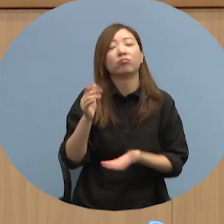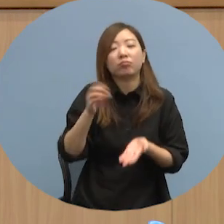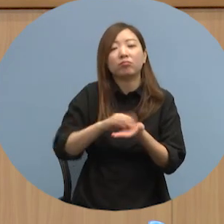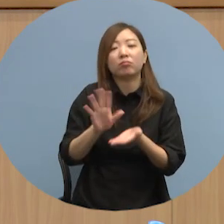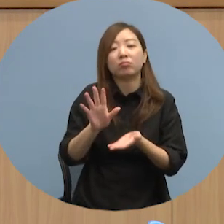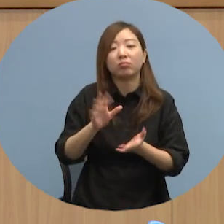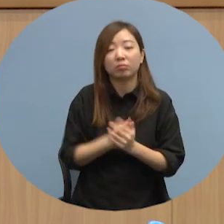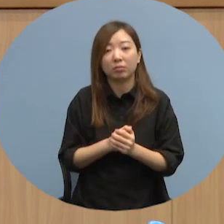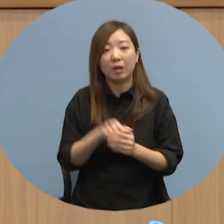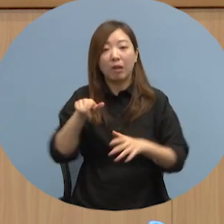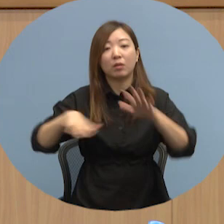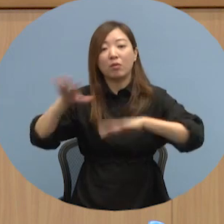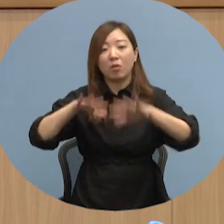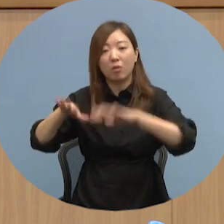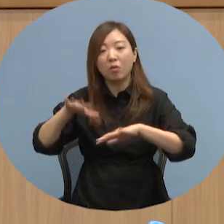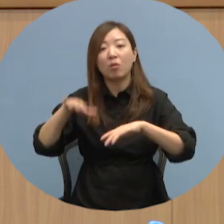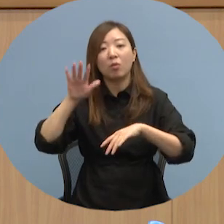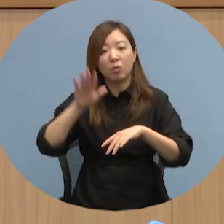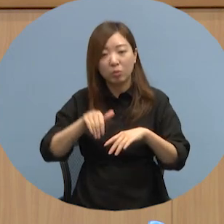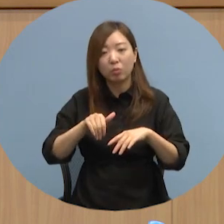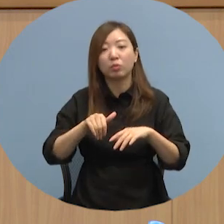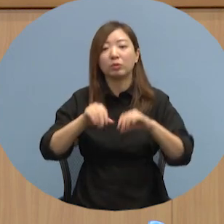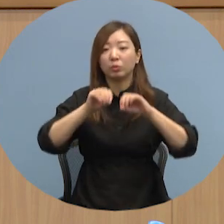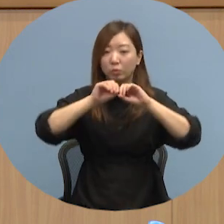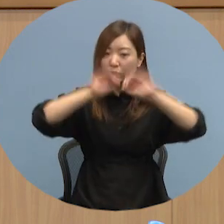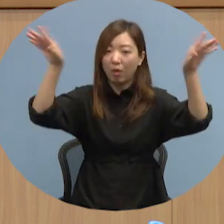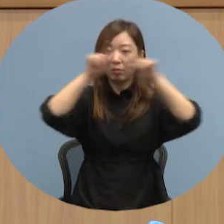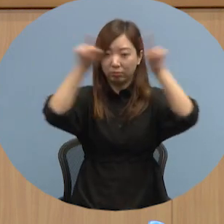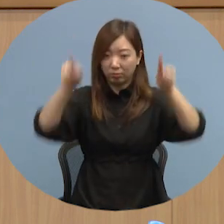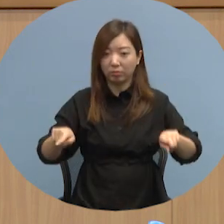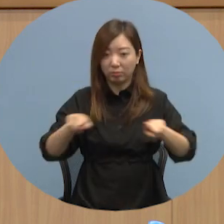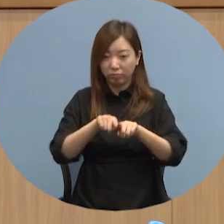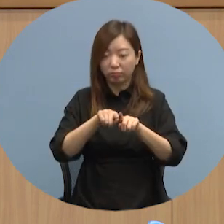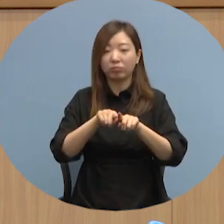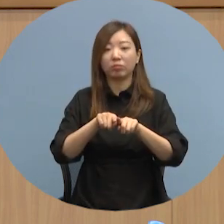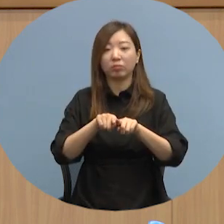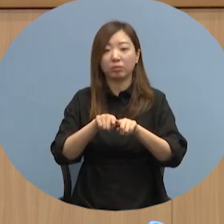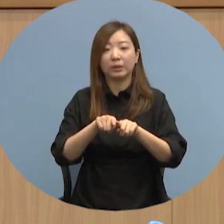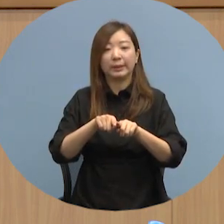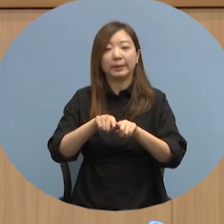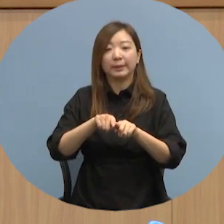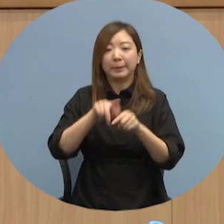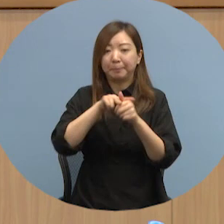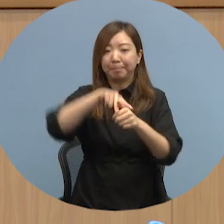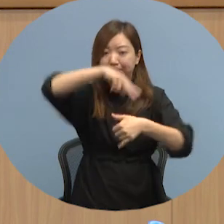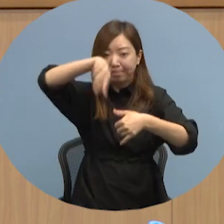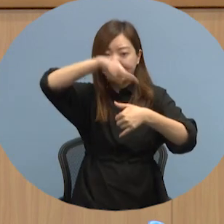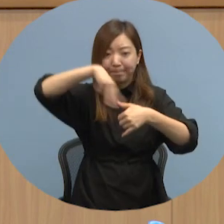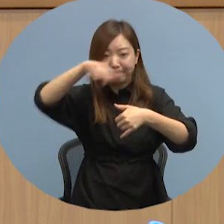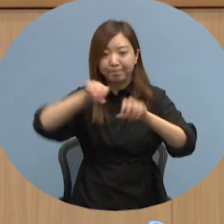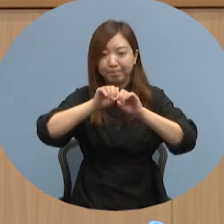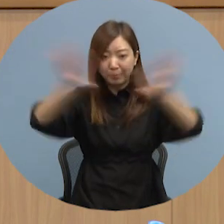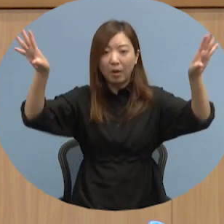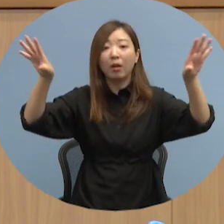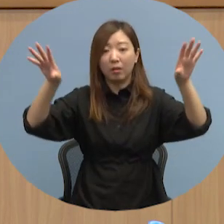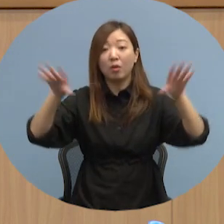況咧，我哋咧都會出一個強制嘅檢測嘅通告啦，就俾所有曾經